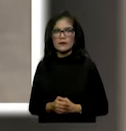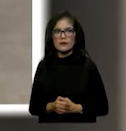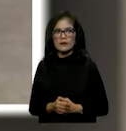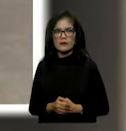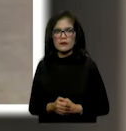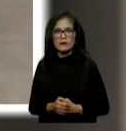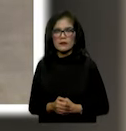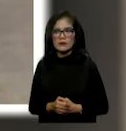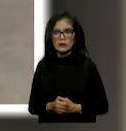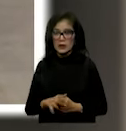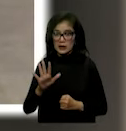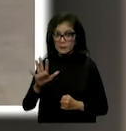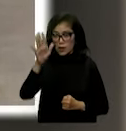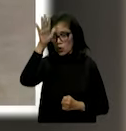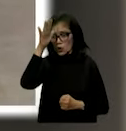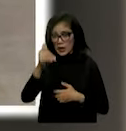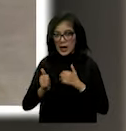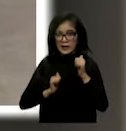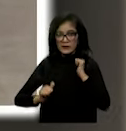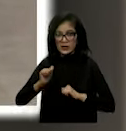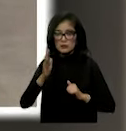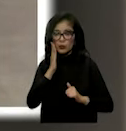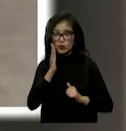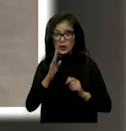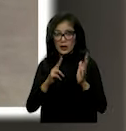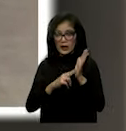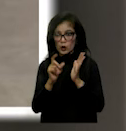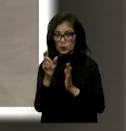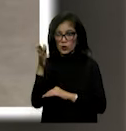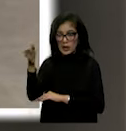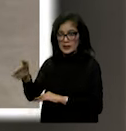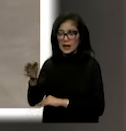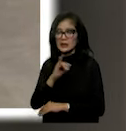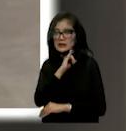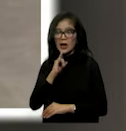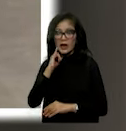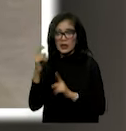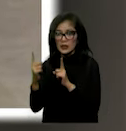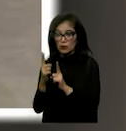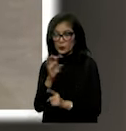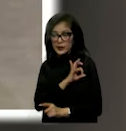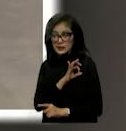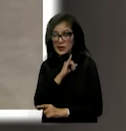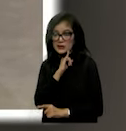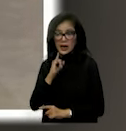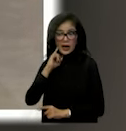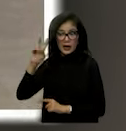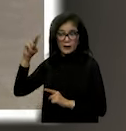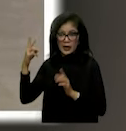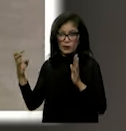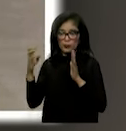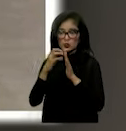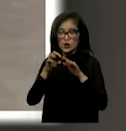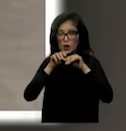Foto lima aktivis muda Nahdlatul Ulama NU yang bertandang ke Israel bertemu Isaac Herzog trending di media sosial, menuai kecaman warganet